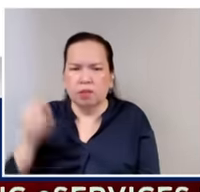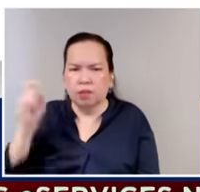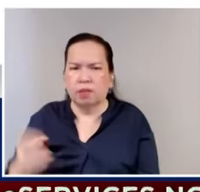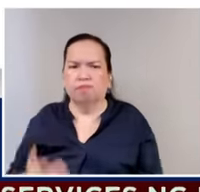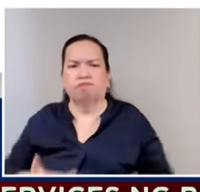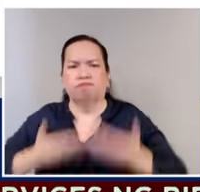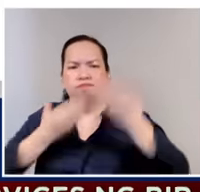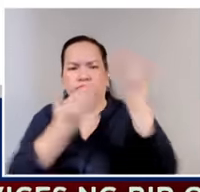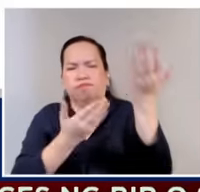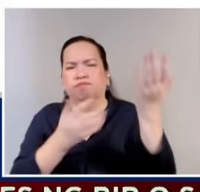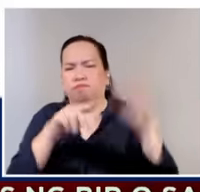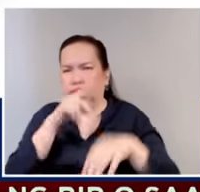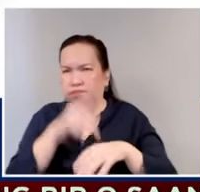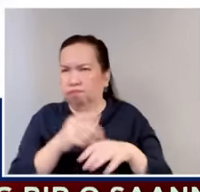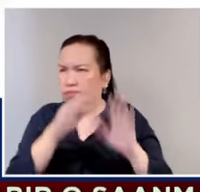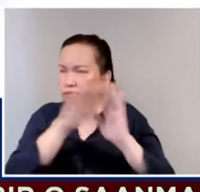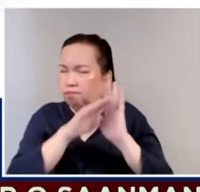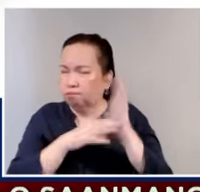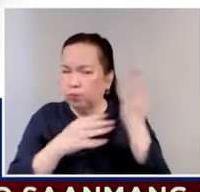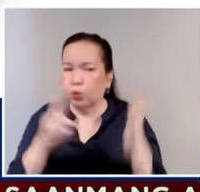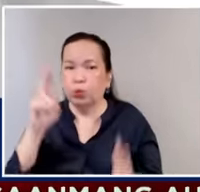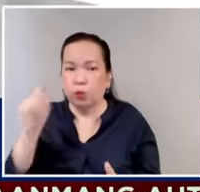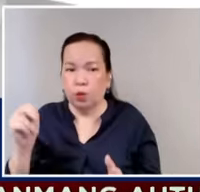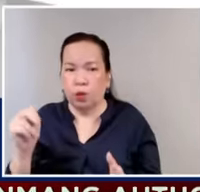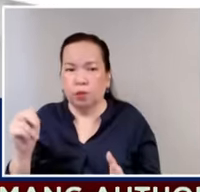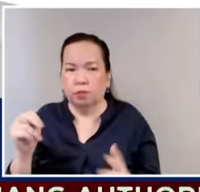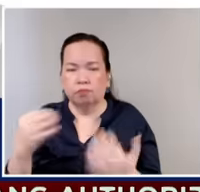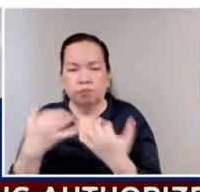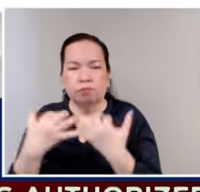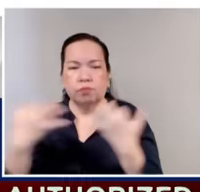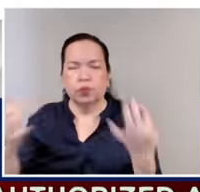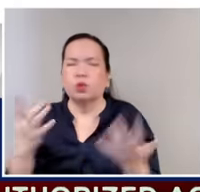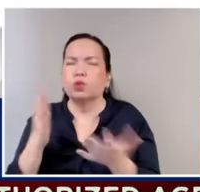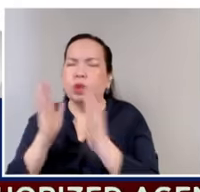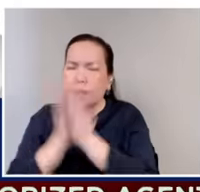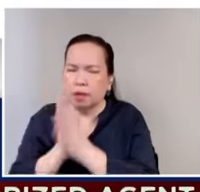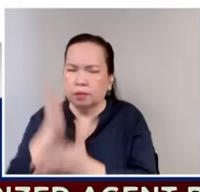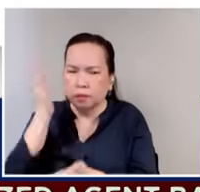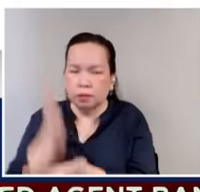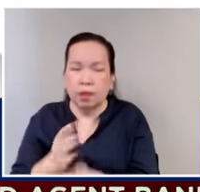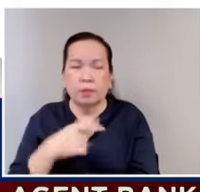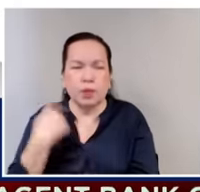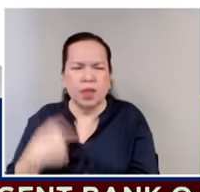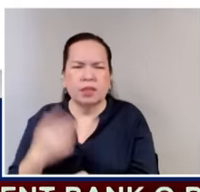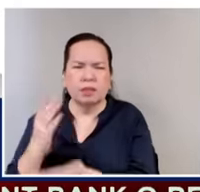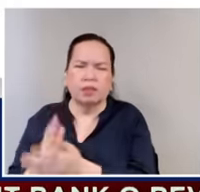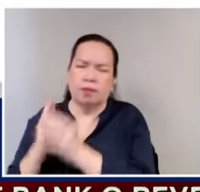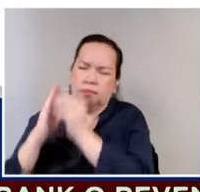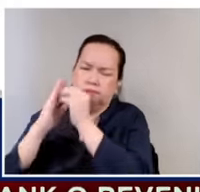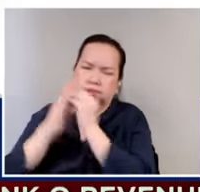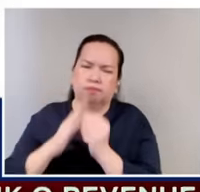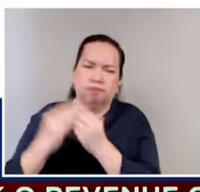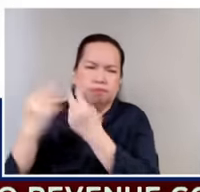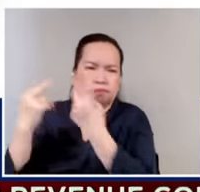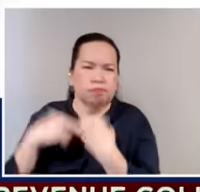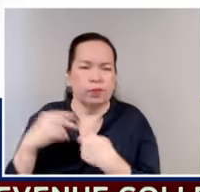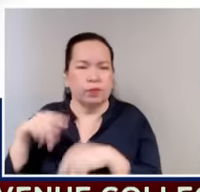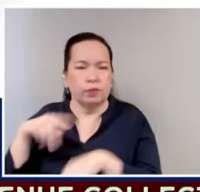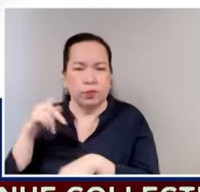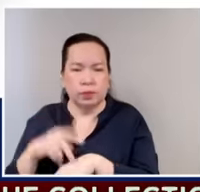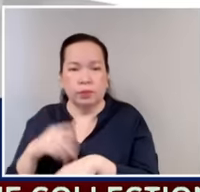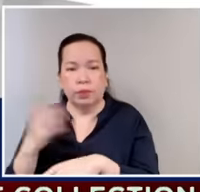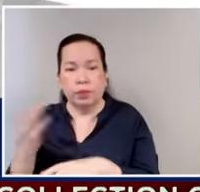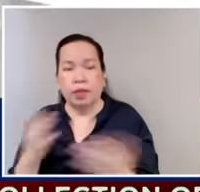General Assembly para hilingin na itigil ng China ang pangaharas nito. Maghahain naman ng resolusyon si Senator